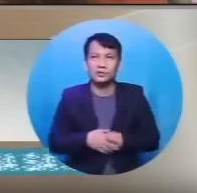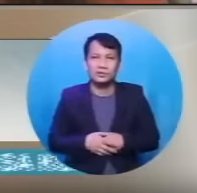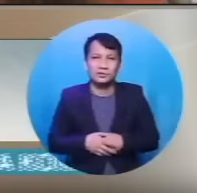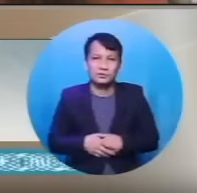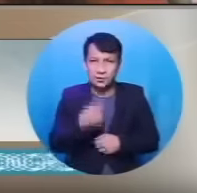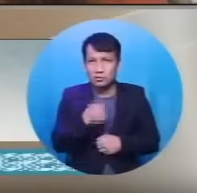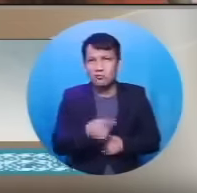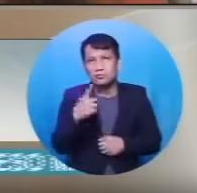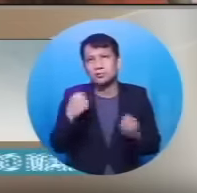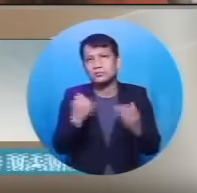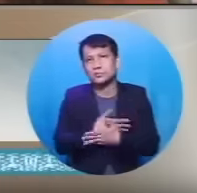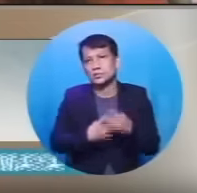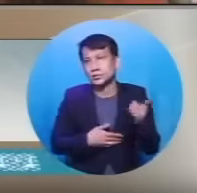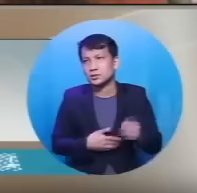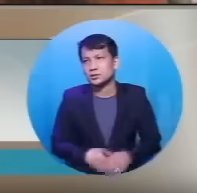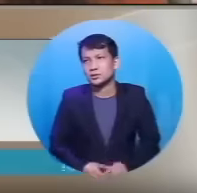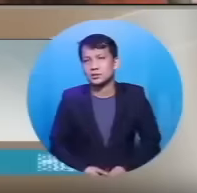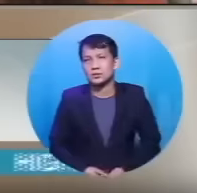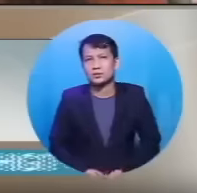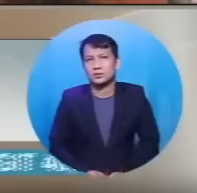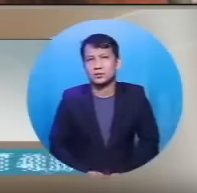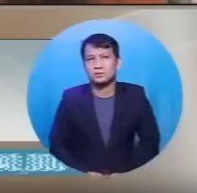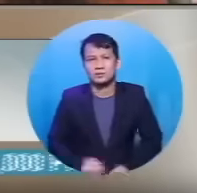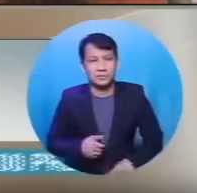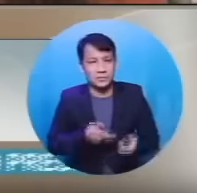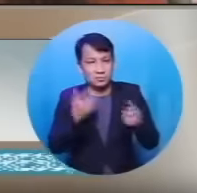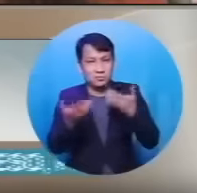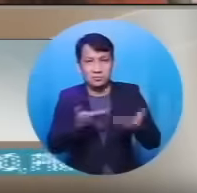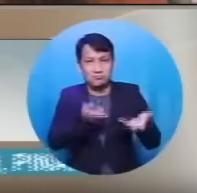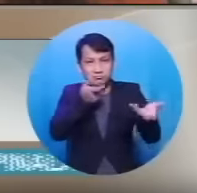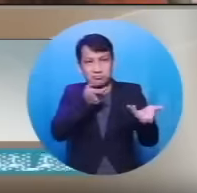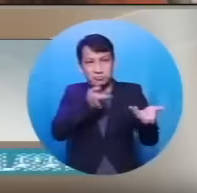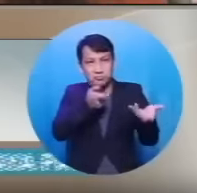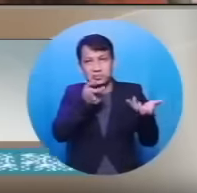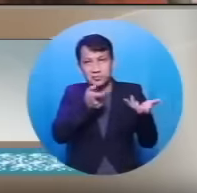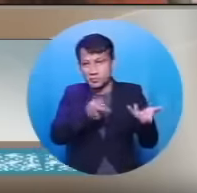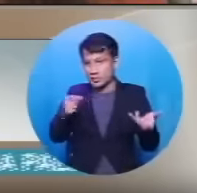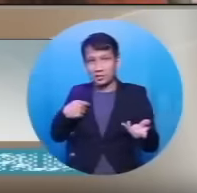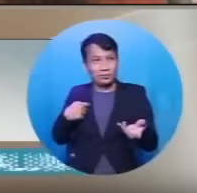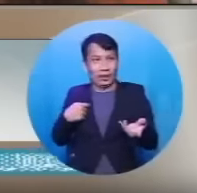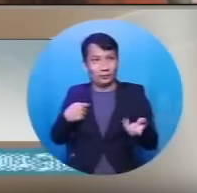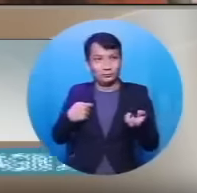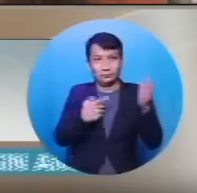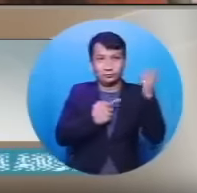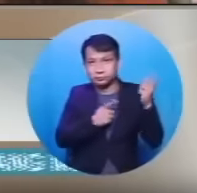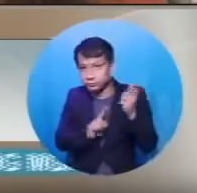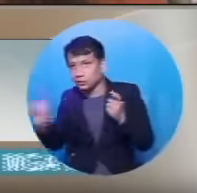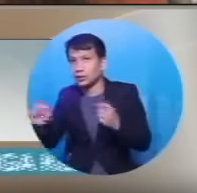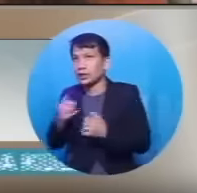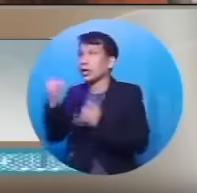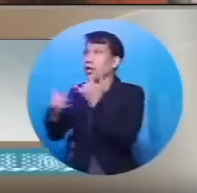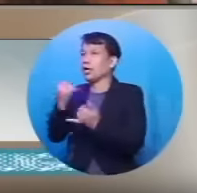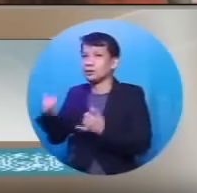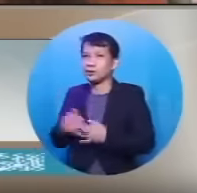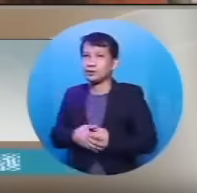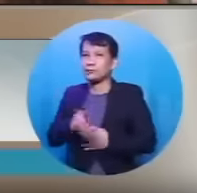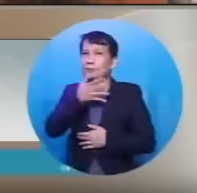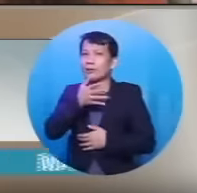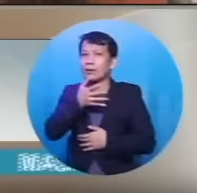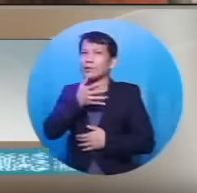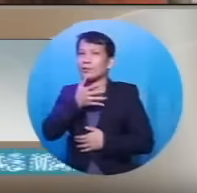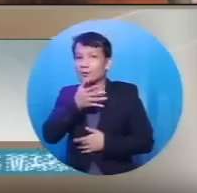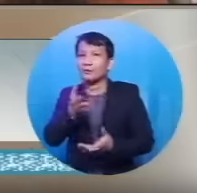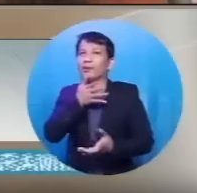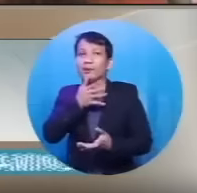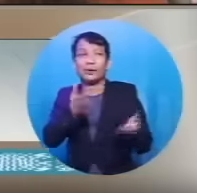mo dahil duwag ka siguro habang nagbabarilan tatakbo ka Sabay sabay siguro Sigaw mo Mama Mama